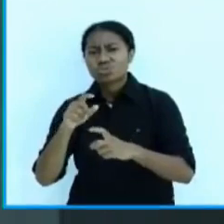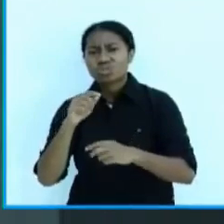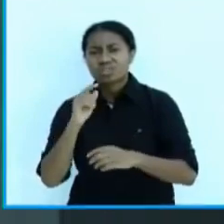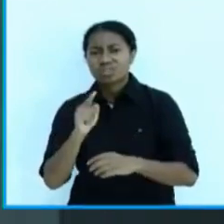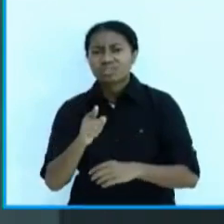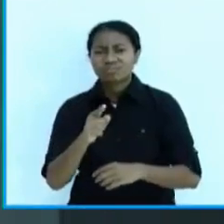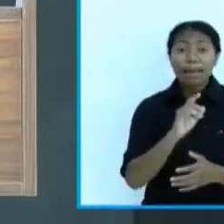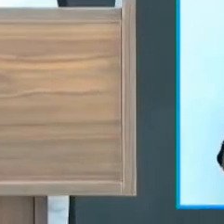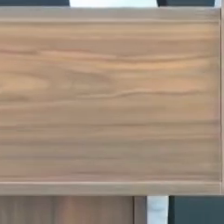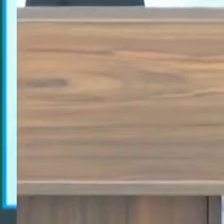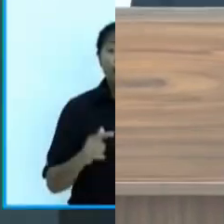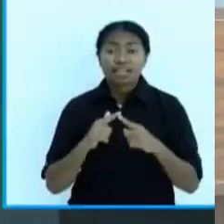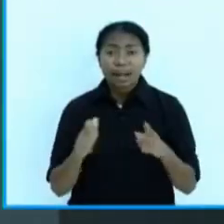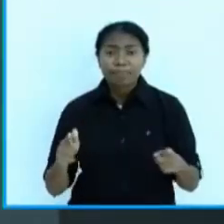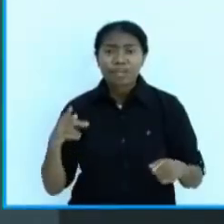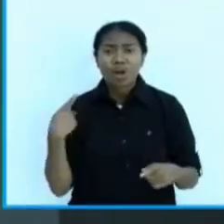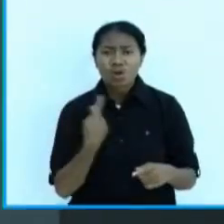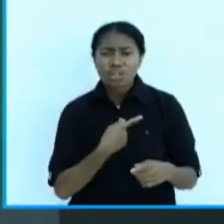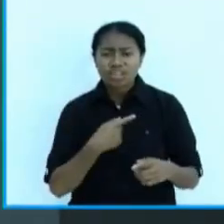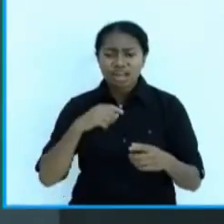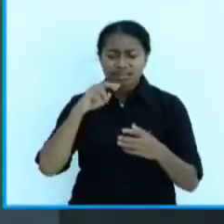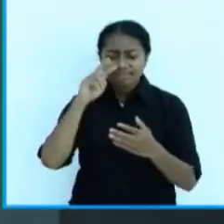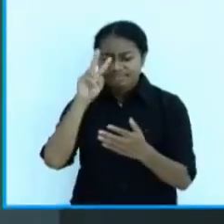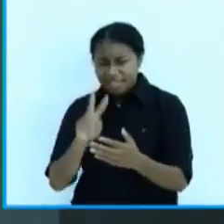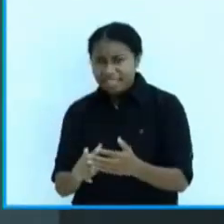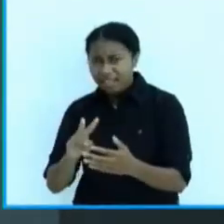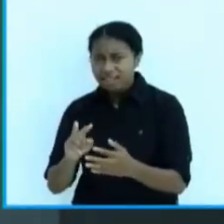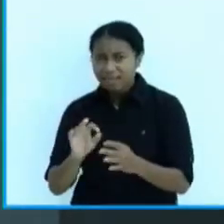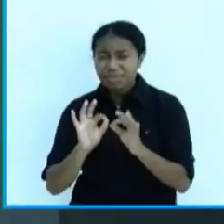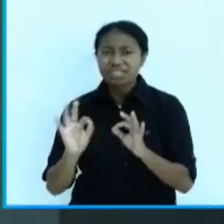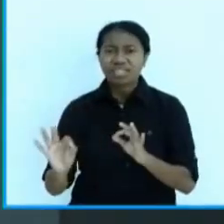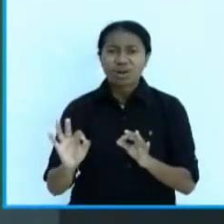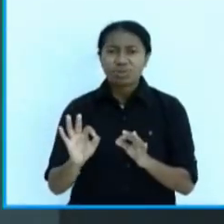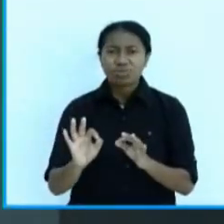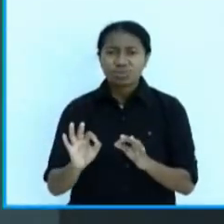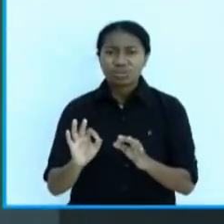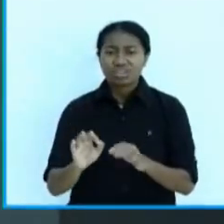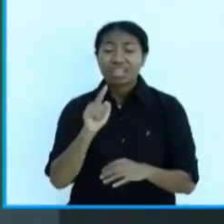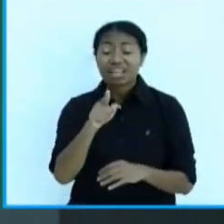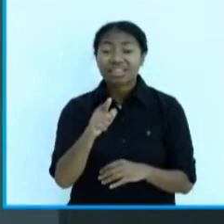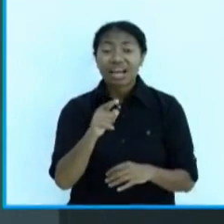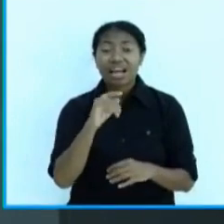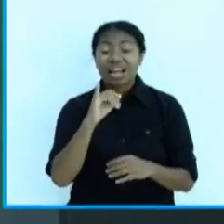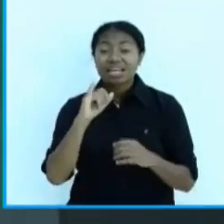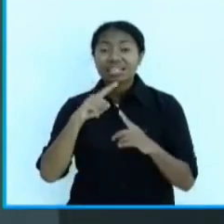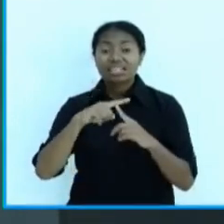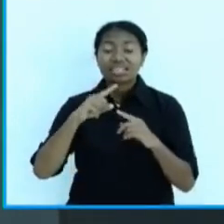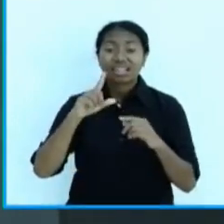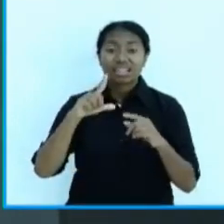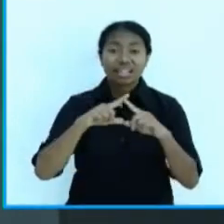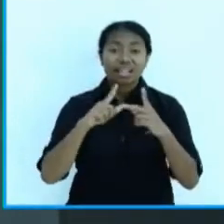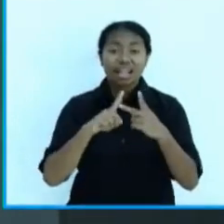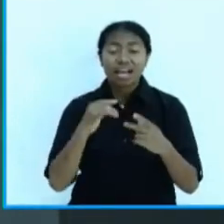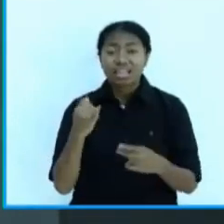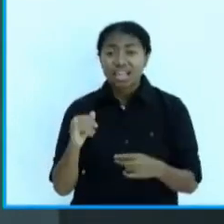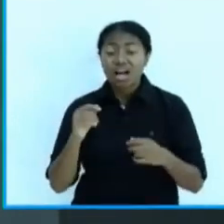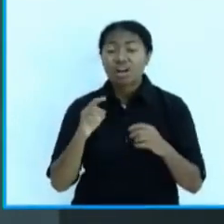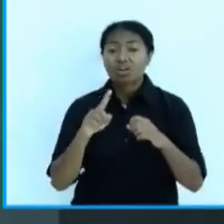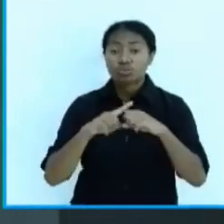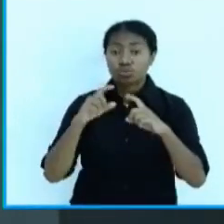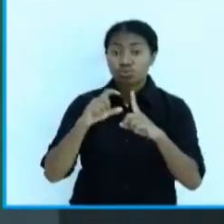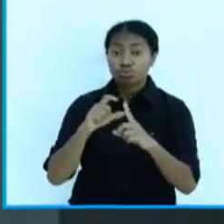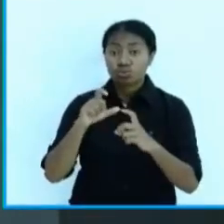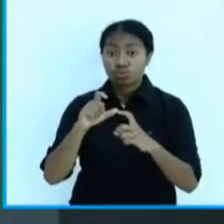Hai yang kudus kalau kita selidiki lebih jauh ternyata istilah yang kudus ini Hai